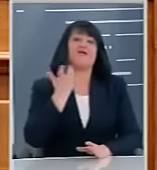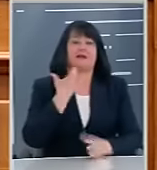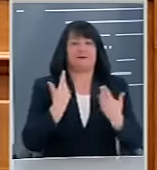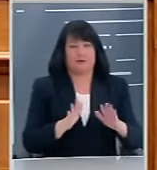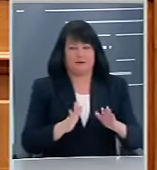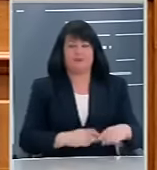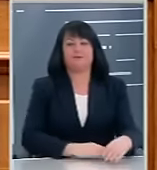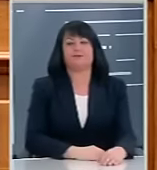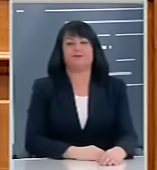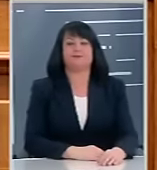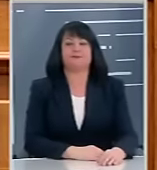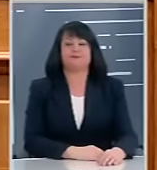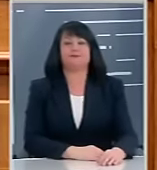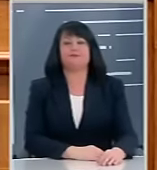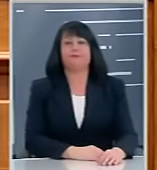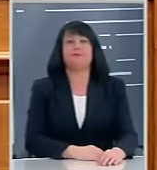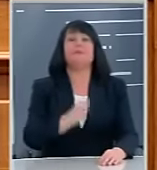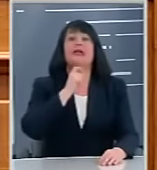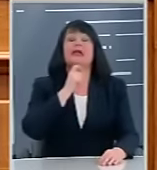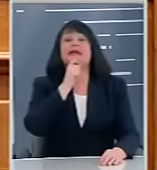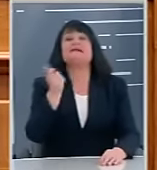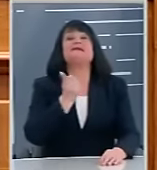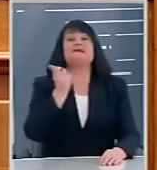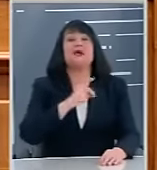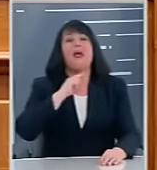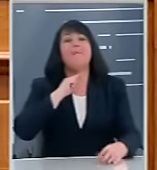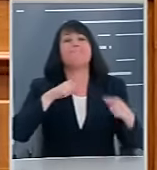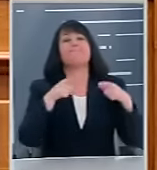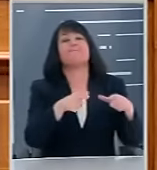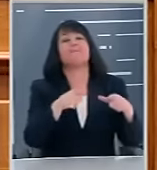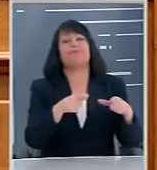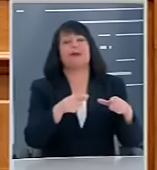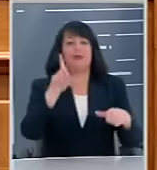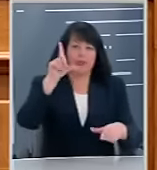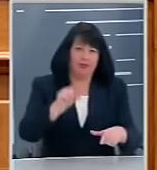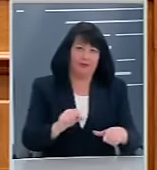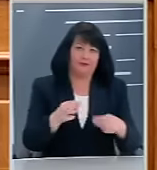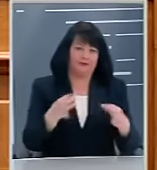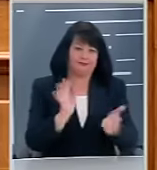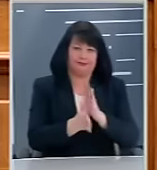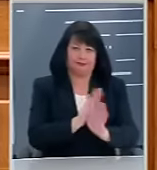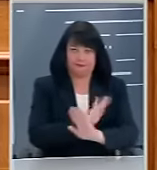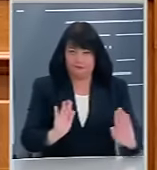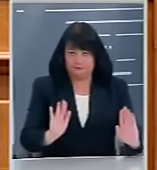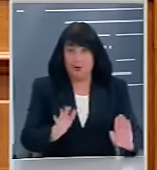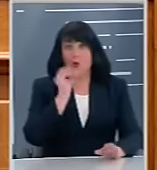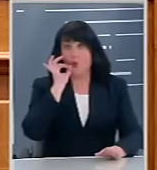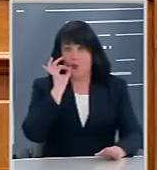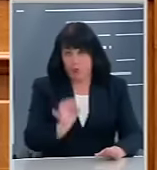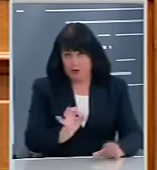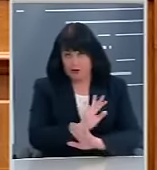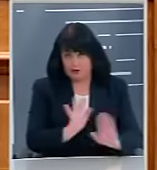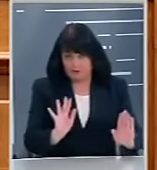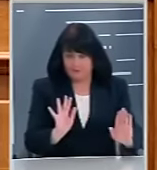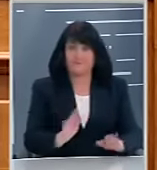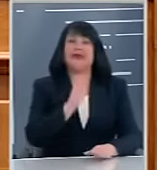Βενιζέλο. Οι επικουρικές συντάξεις θα είχαν εκμηδενιστεί. Μηδέν.